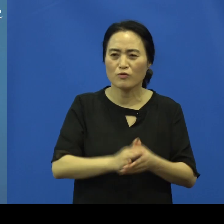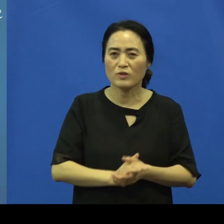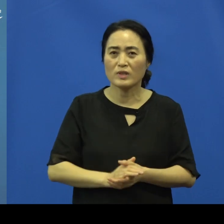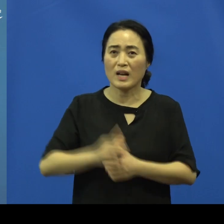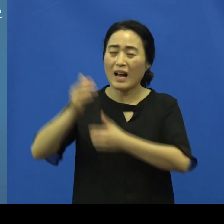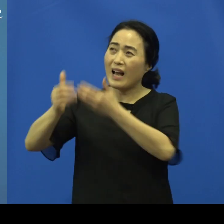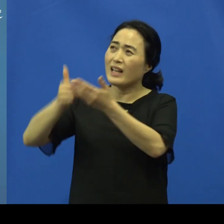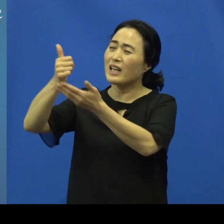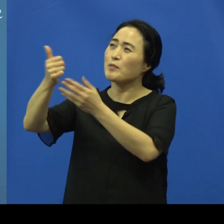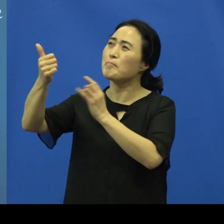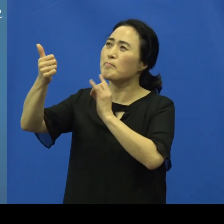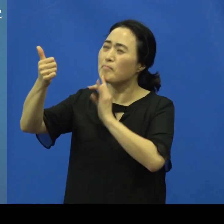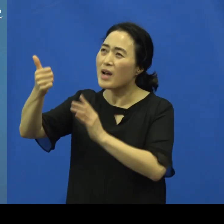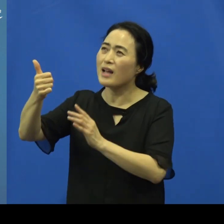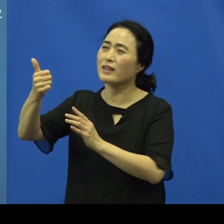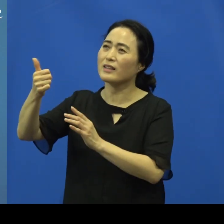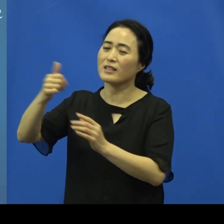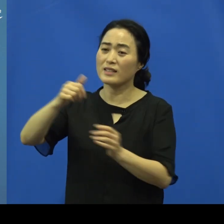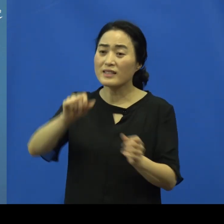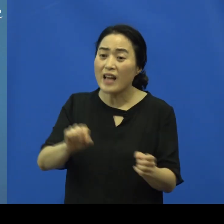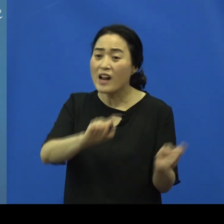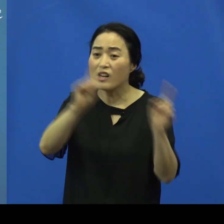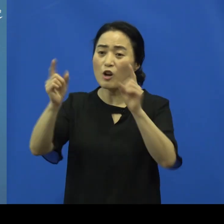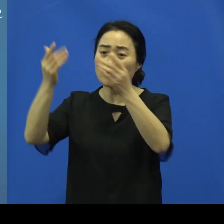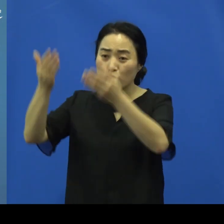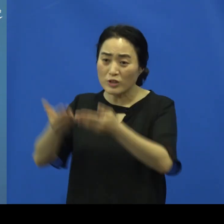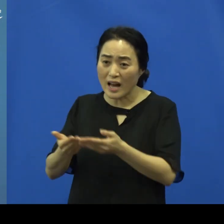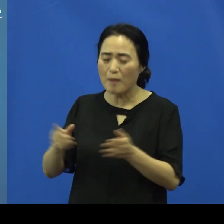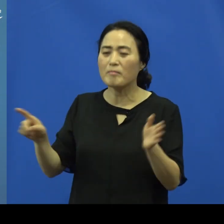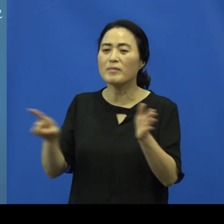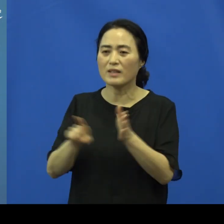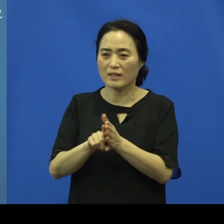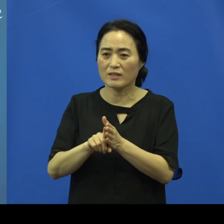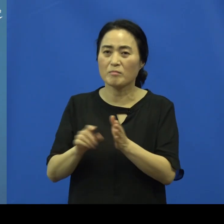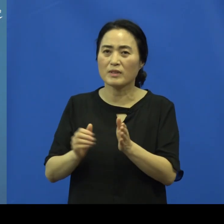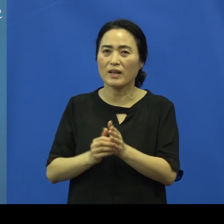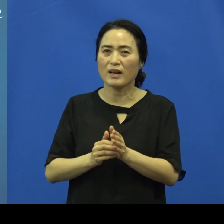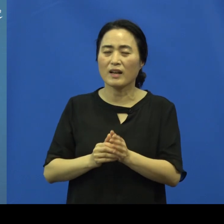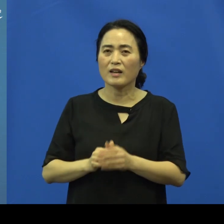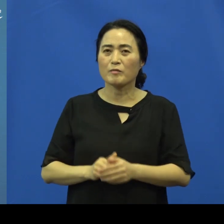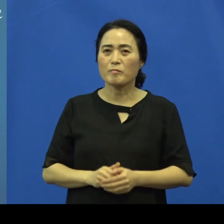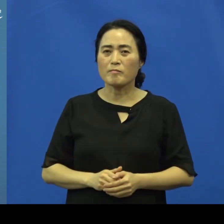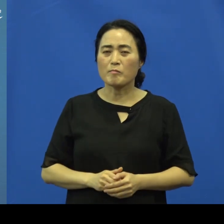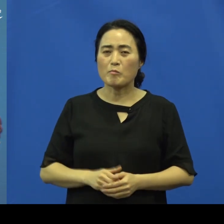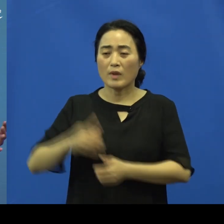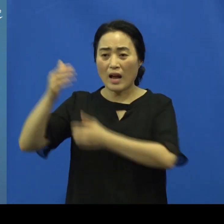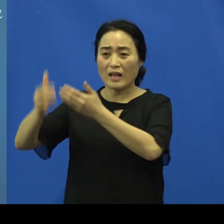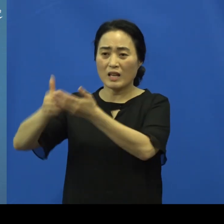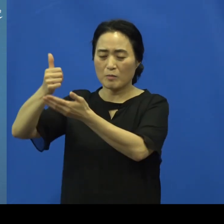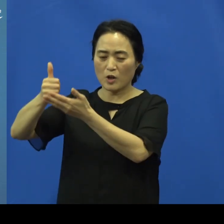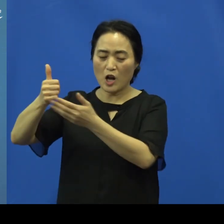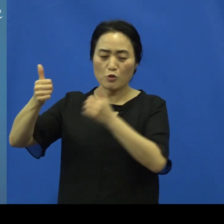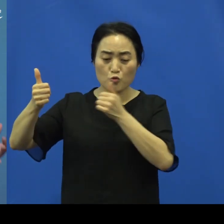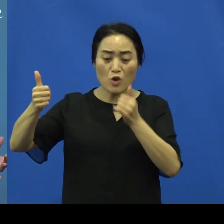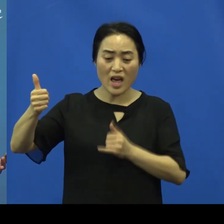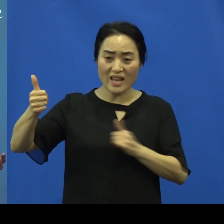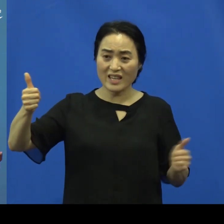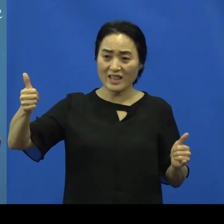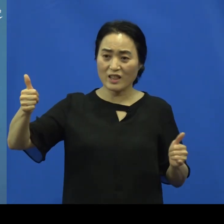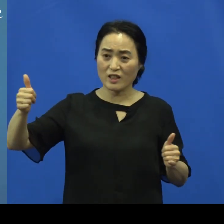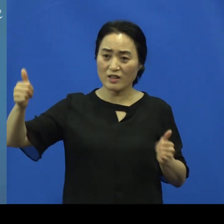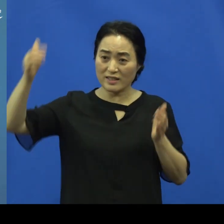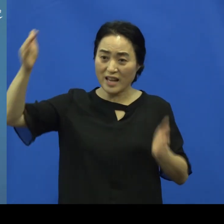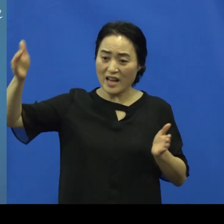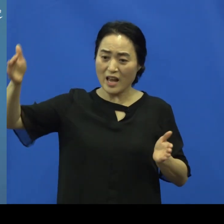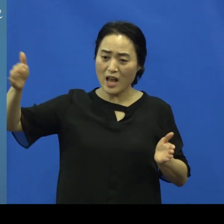그리고 하나님만이 살릴 수 있다고 믿었습니다. 우리는 그에게서 마치 그리스도의 모습을 보는 거죠. 하나님과 죄인은 우리 사이에 그리스도가